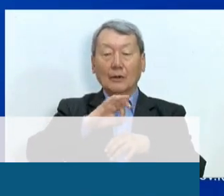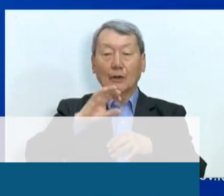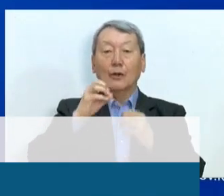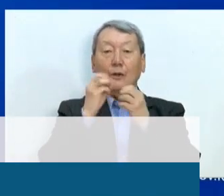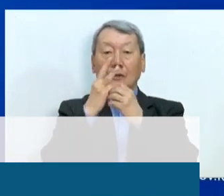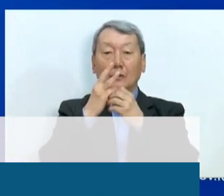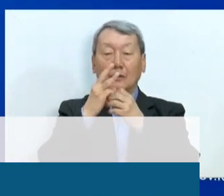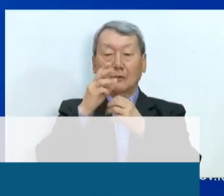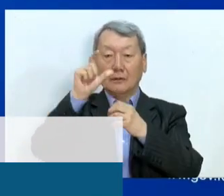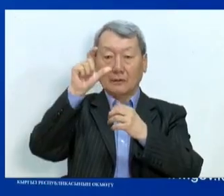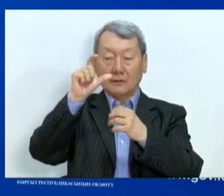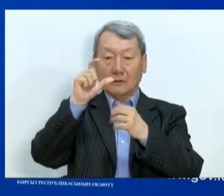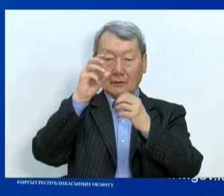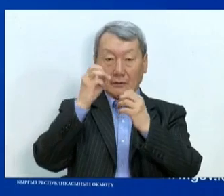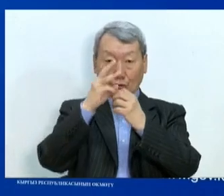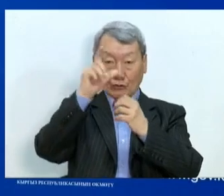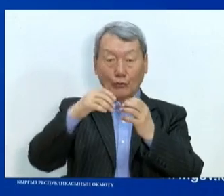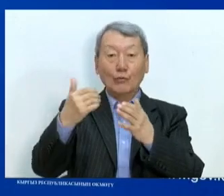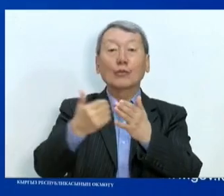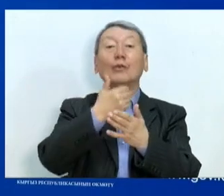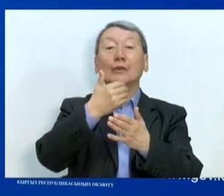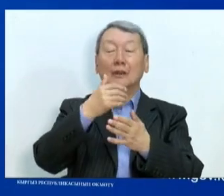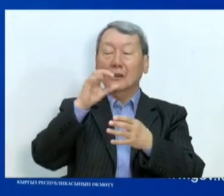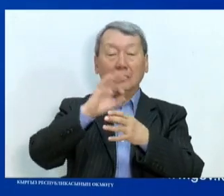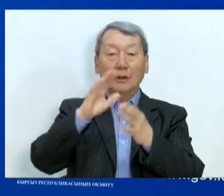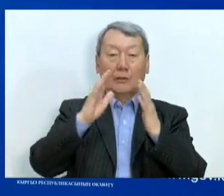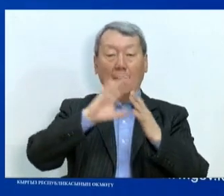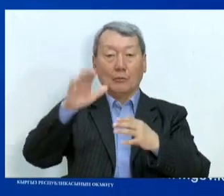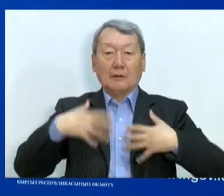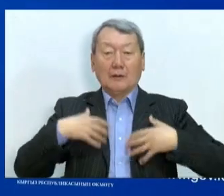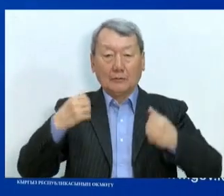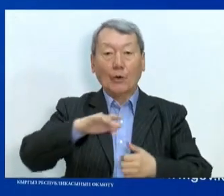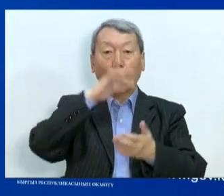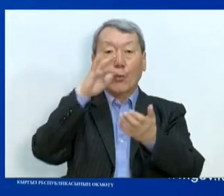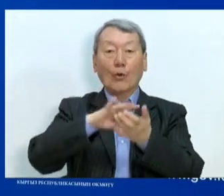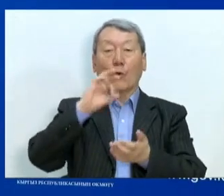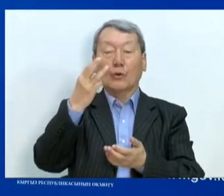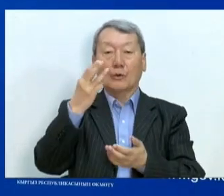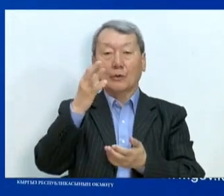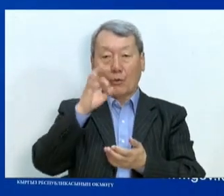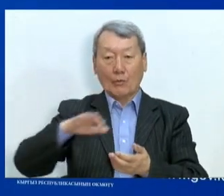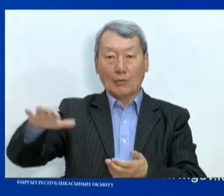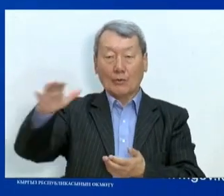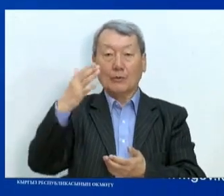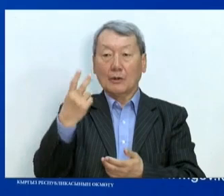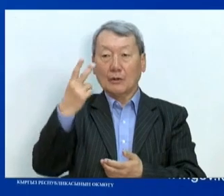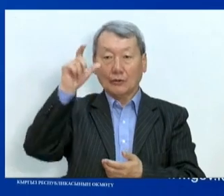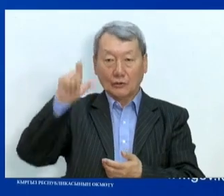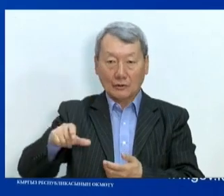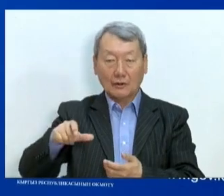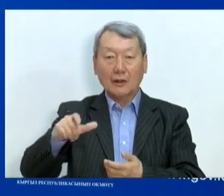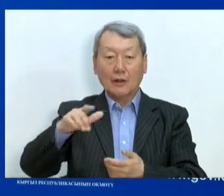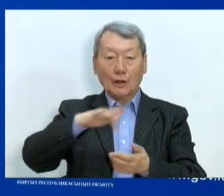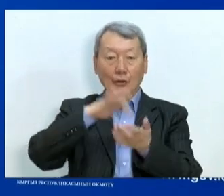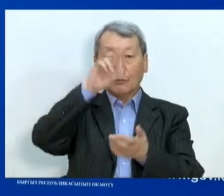бейтап сакайып чыгып, үйлөрүнө чыгарылды. Ош шаарынан областтык ооруканадан 2 бейтап, Бишкек